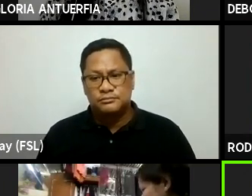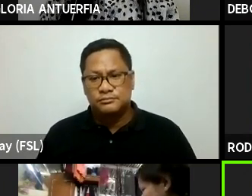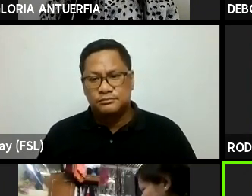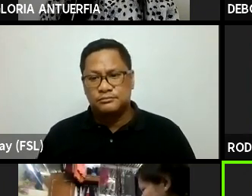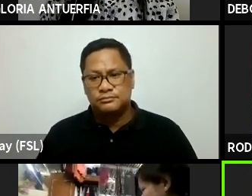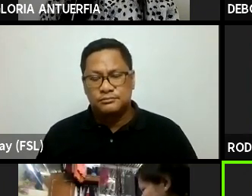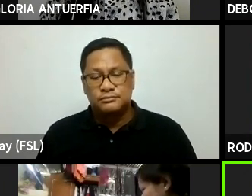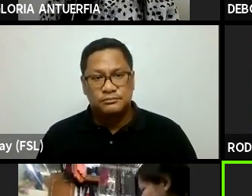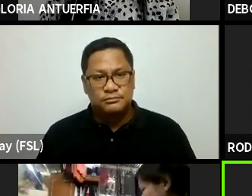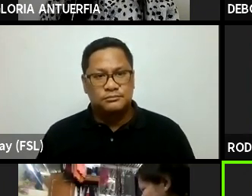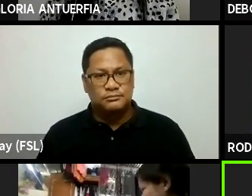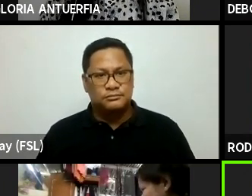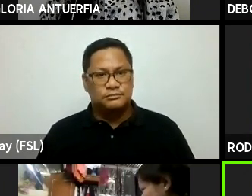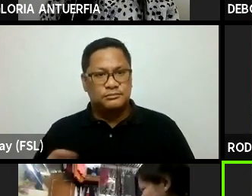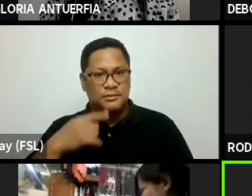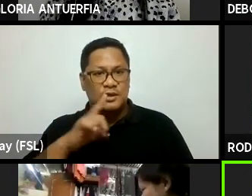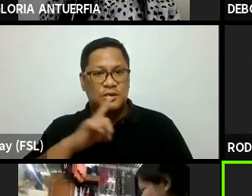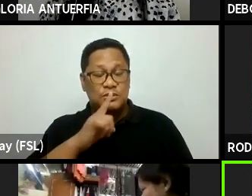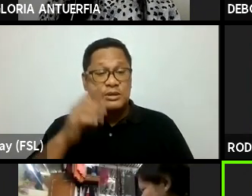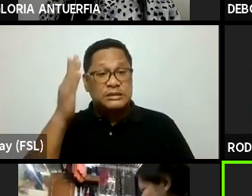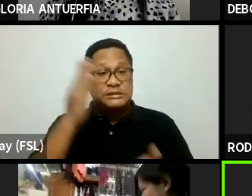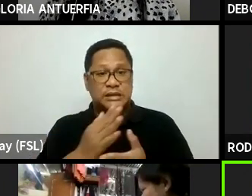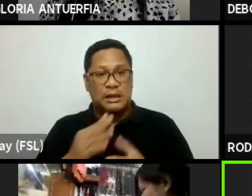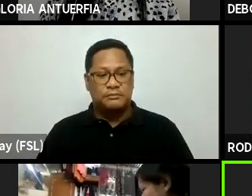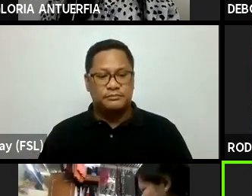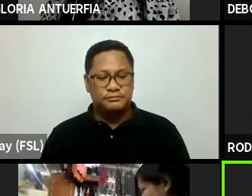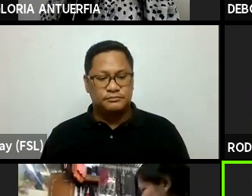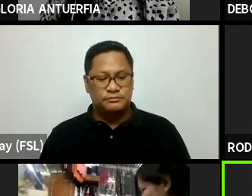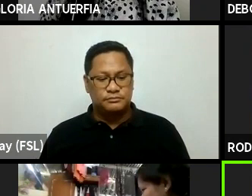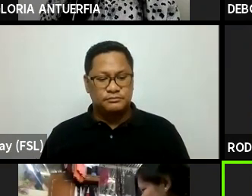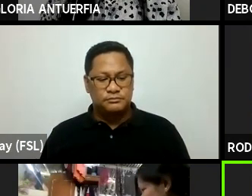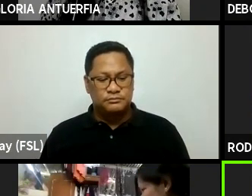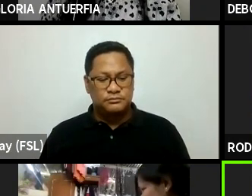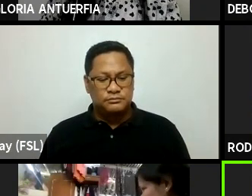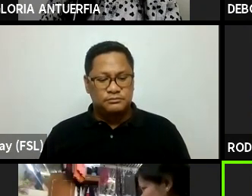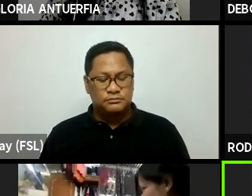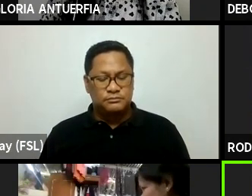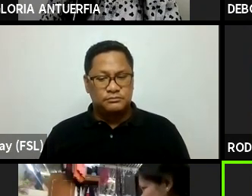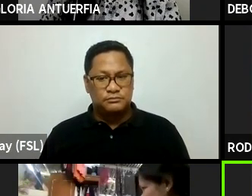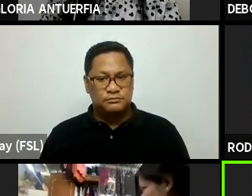Ongoing po ba? Natigil po siya. Tigil na? Oo.